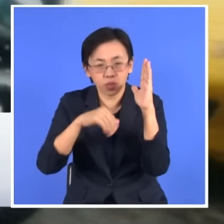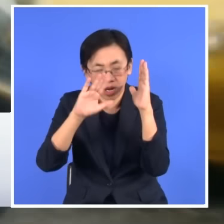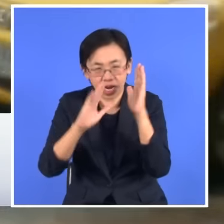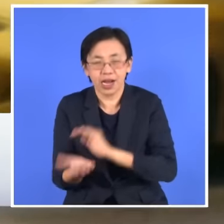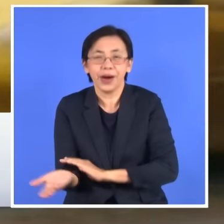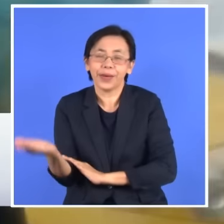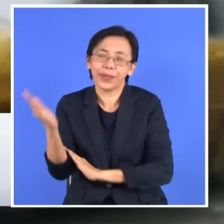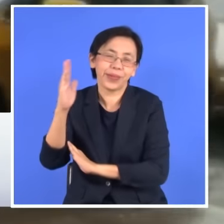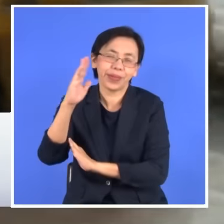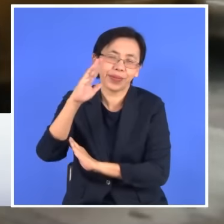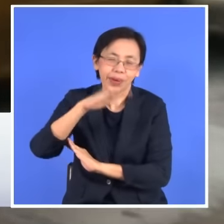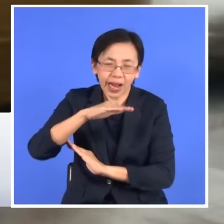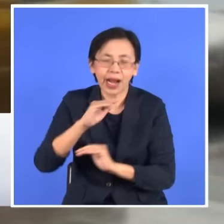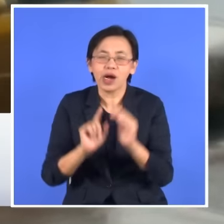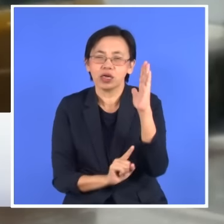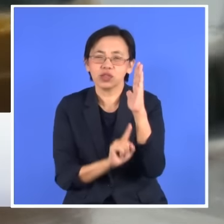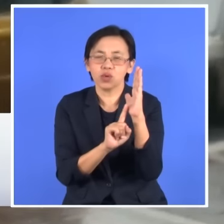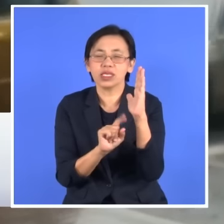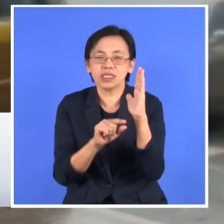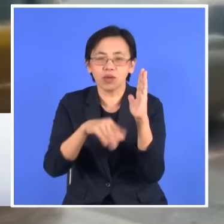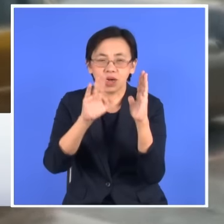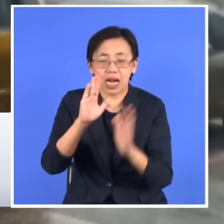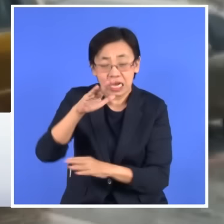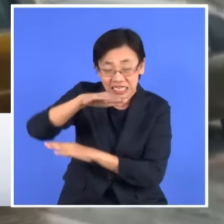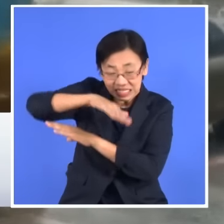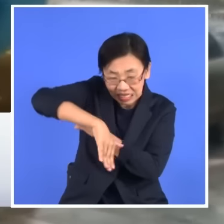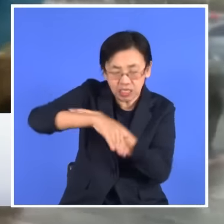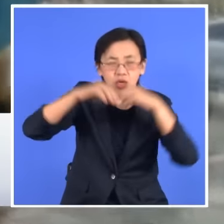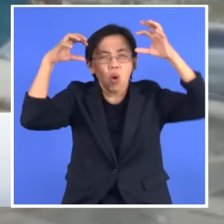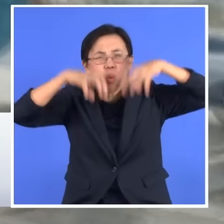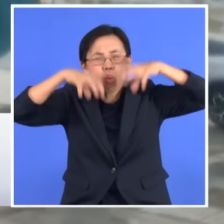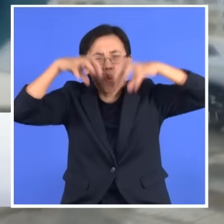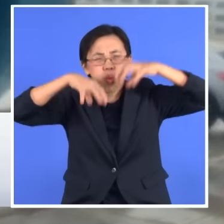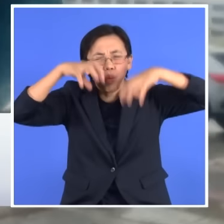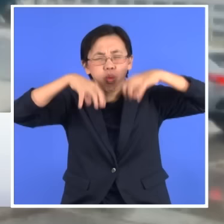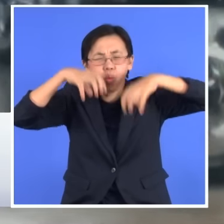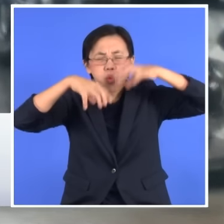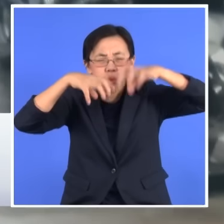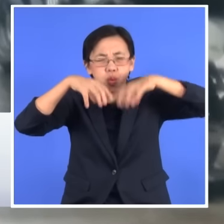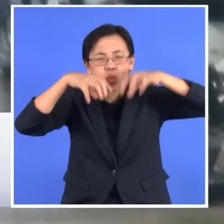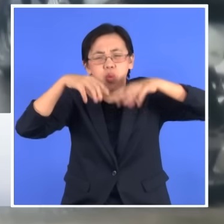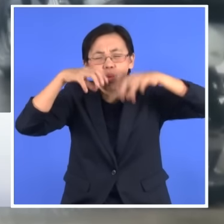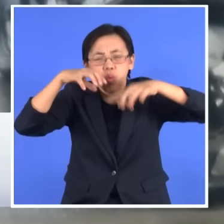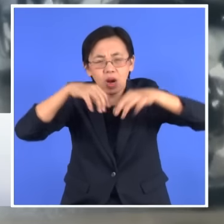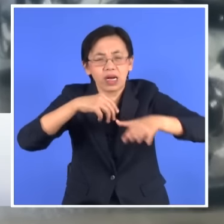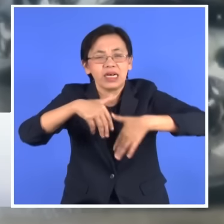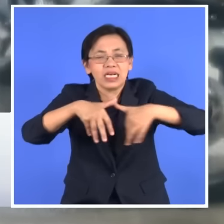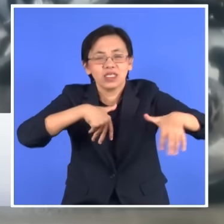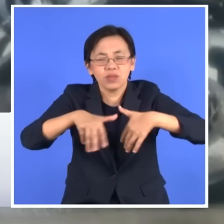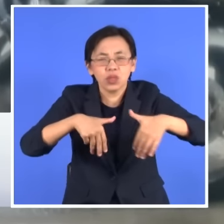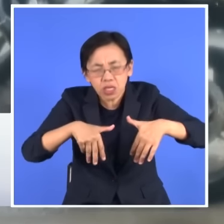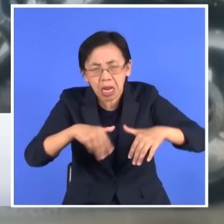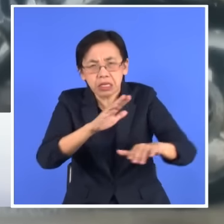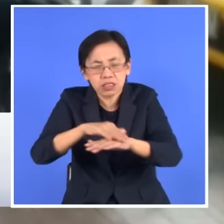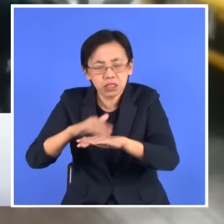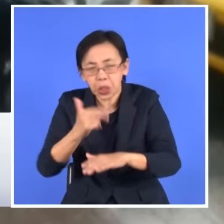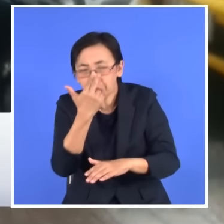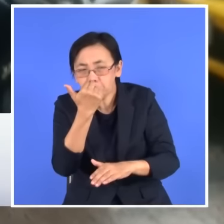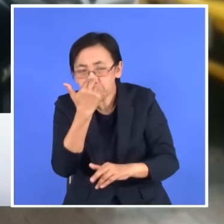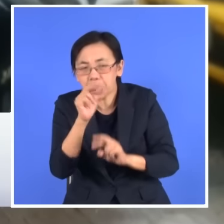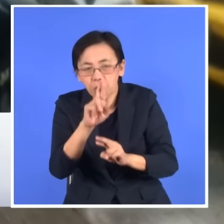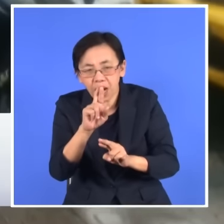20องศานะครับช่วงเย็นอ้าวสภาพเปลี่ยนแปลงฝนตกนะครับเพราะฉะนั้นก็เนี่ยนะฮะชาวบ้านก็ต้องระมัดระวังนะครับนี่เอ